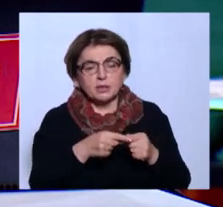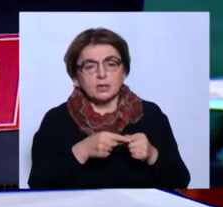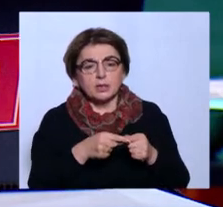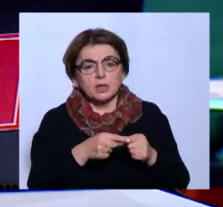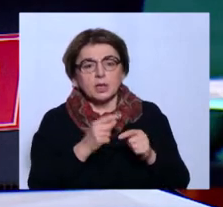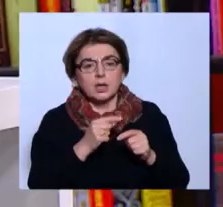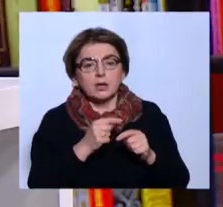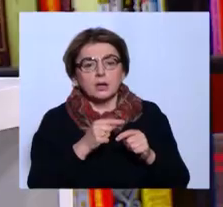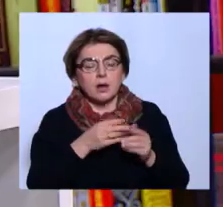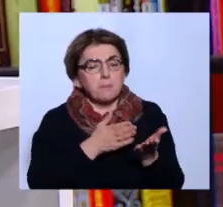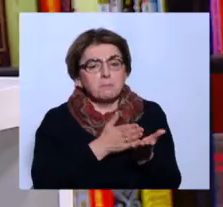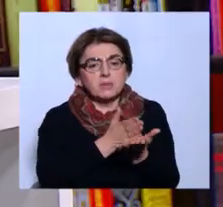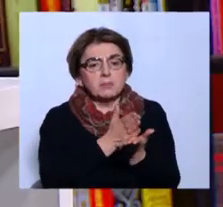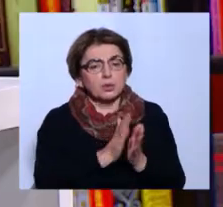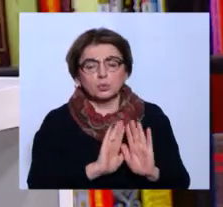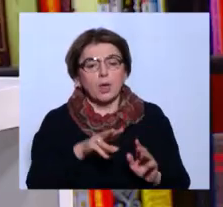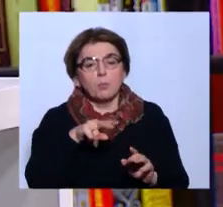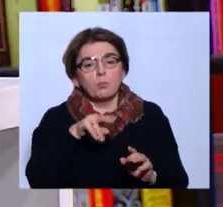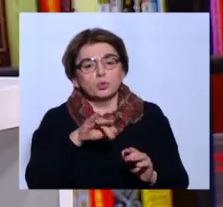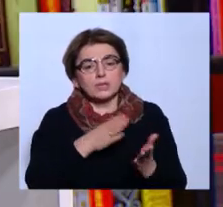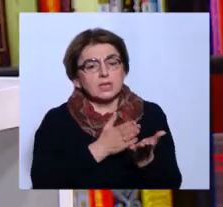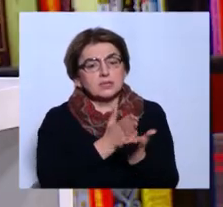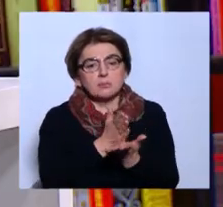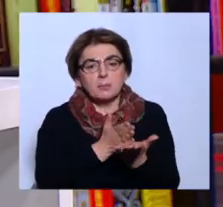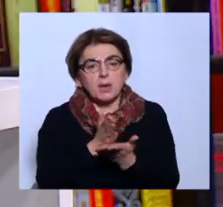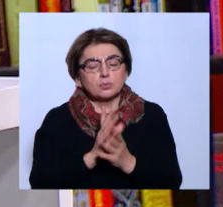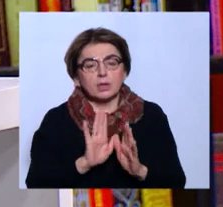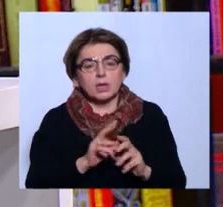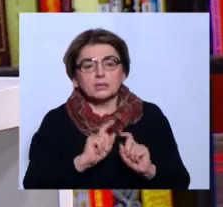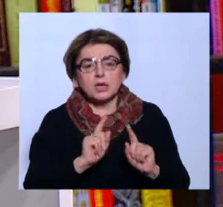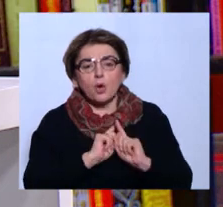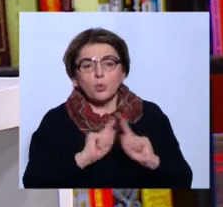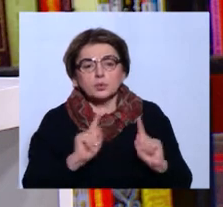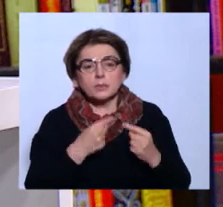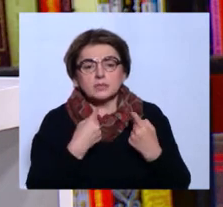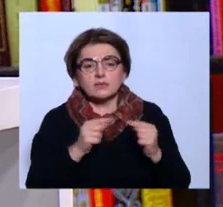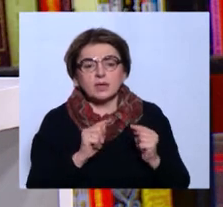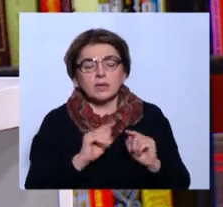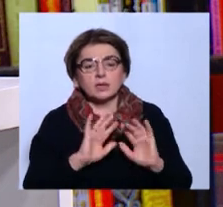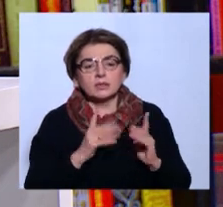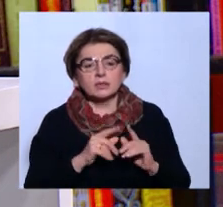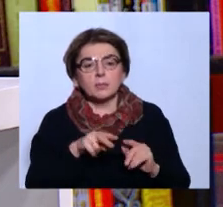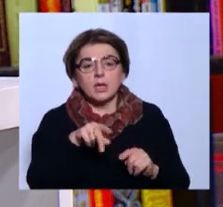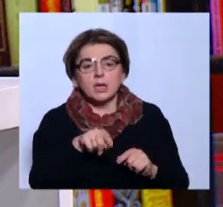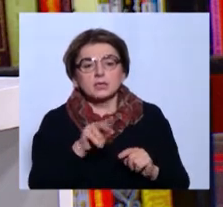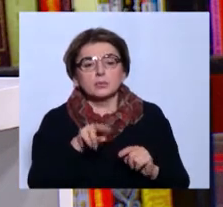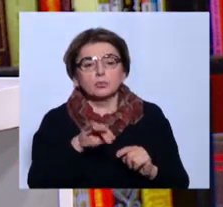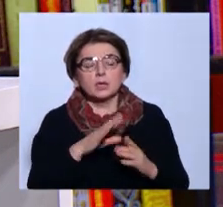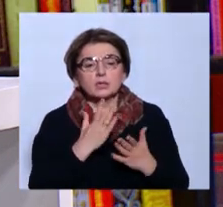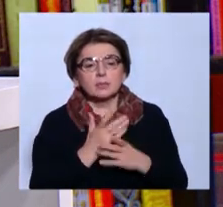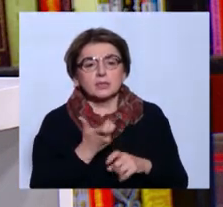საკმაოდ ისეთი, ან მიმართულება არა აქვს მუტაციებს, ხო? ძალიან სპონტანურად ხდება. თუმცა ეს მუტაციები არიან, ესე ვთქვათ,